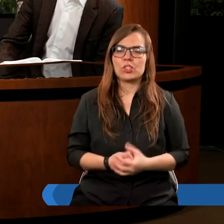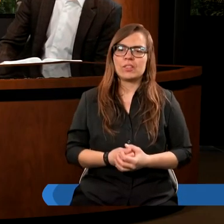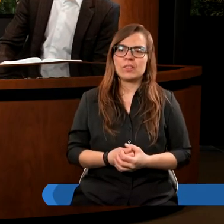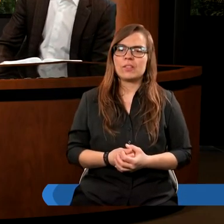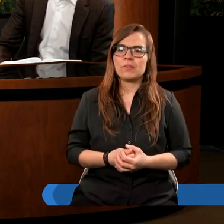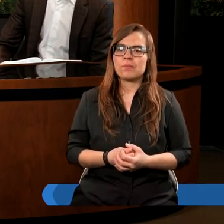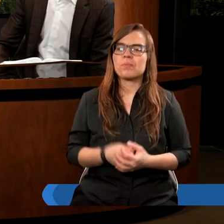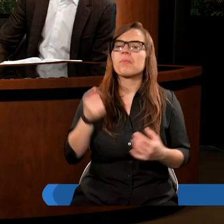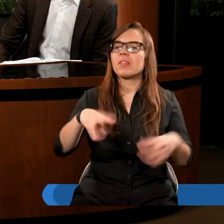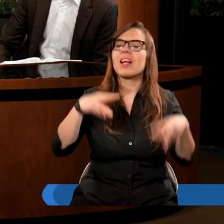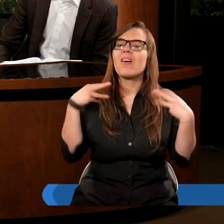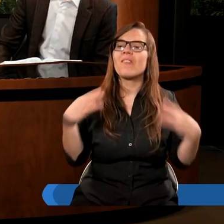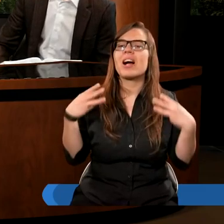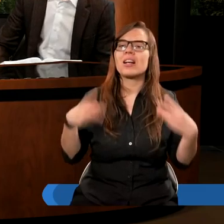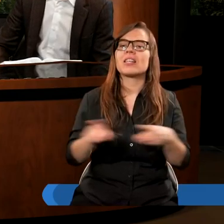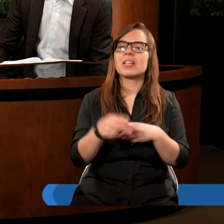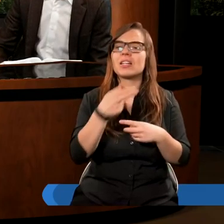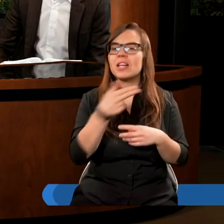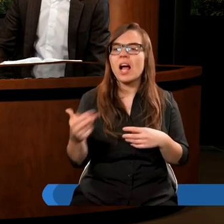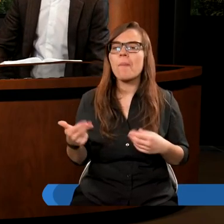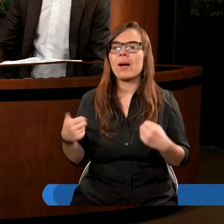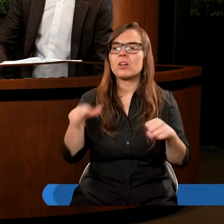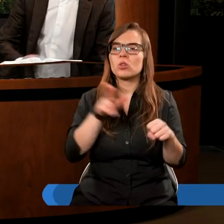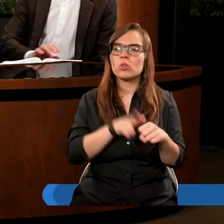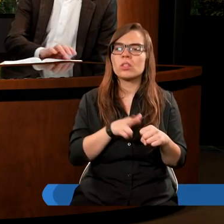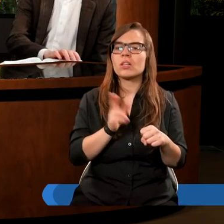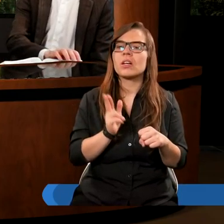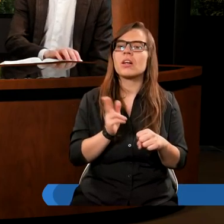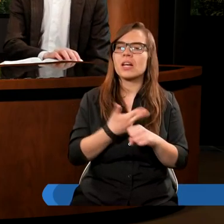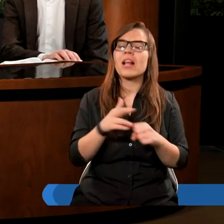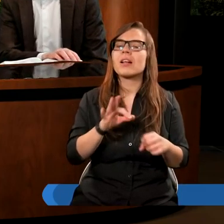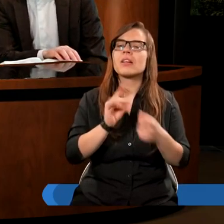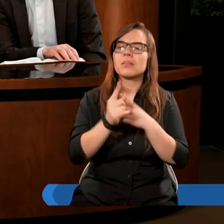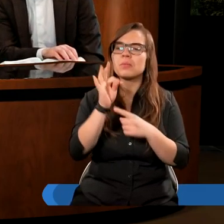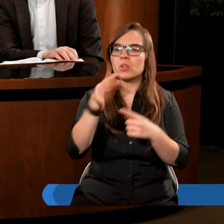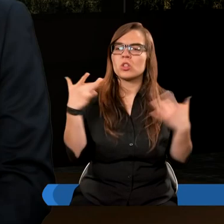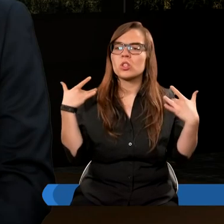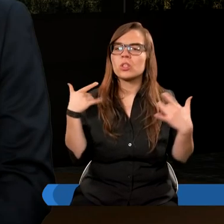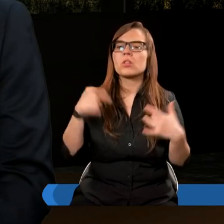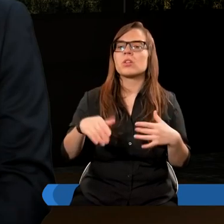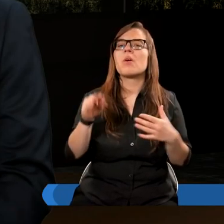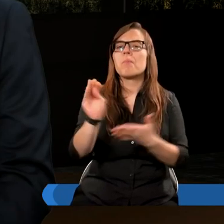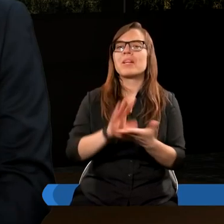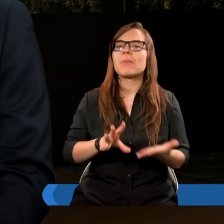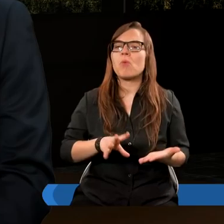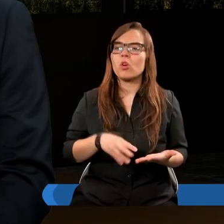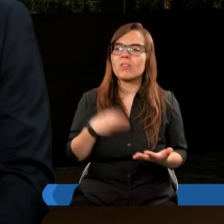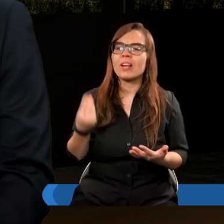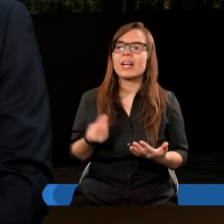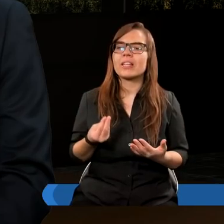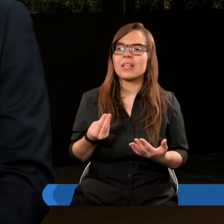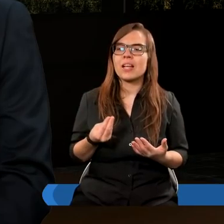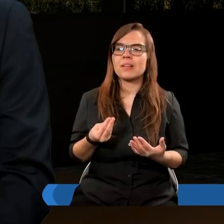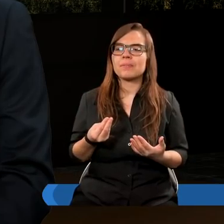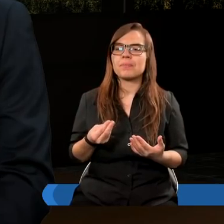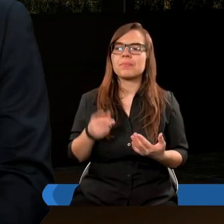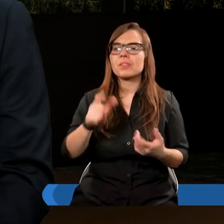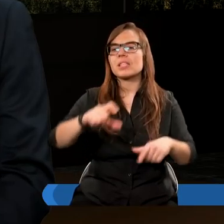Dla mnie to jest najważniejszy temat, który kiedyś zmienił moje życie, bo można znać Pismo Święte, można mieć